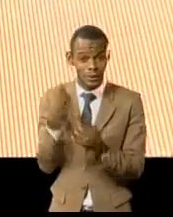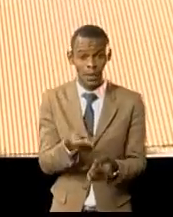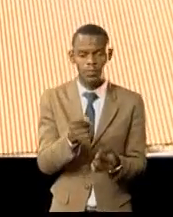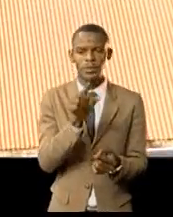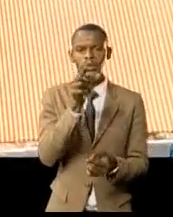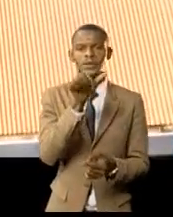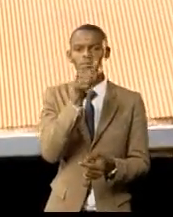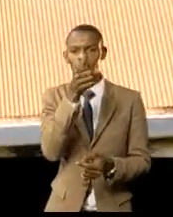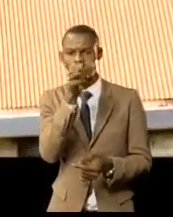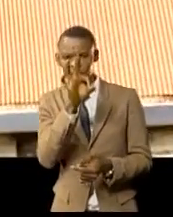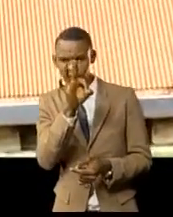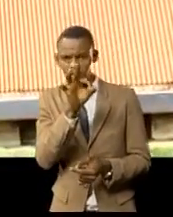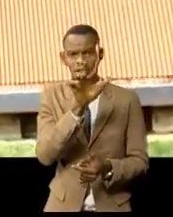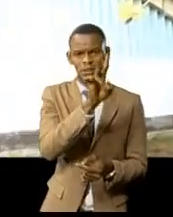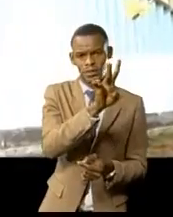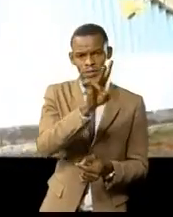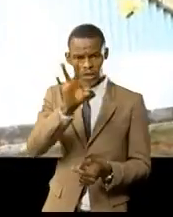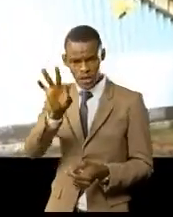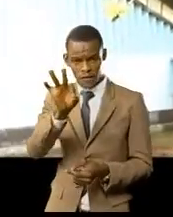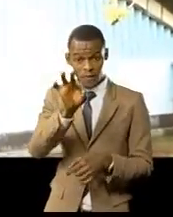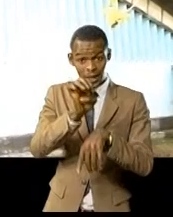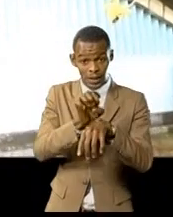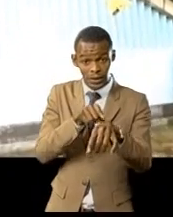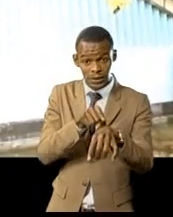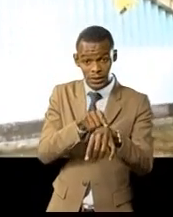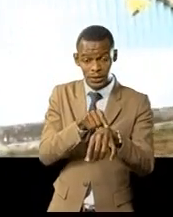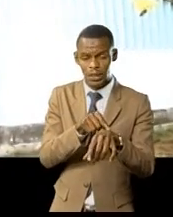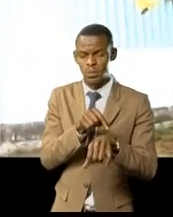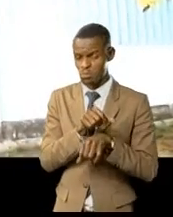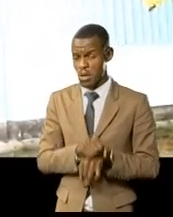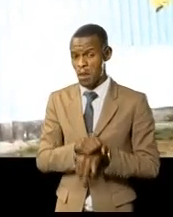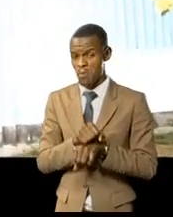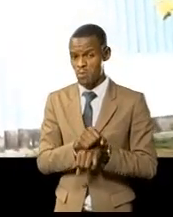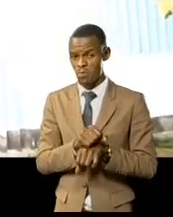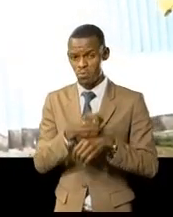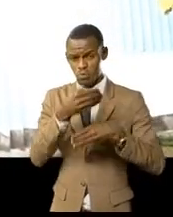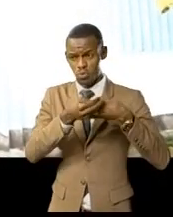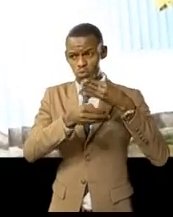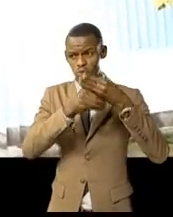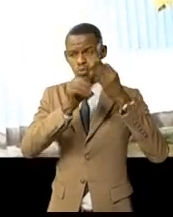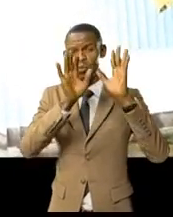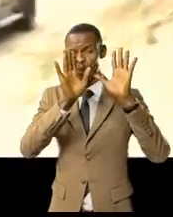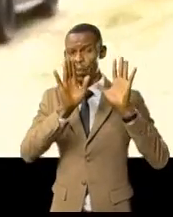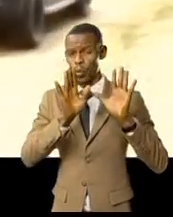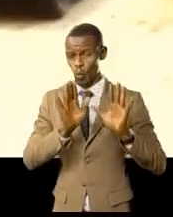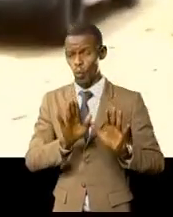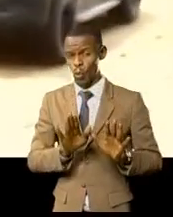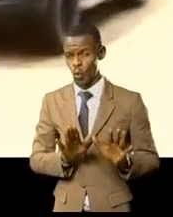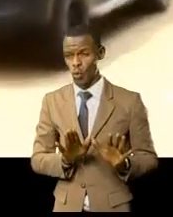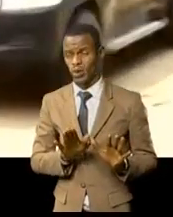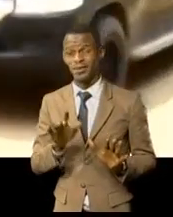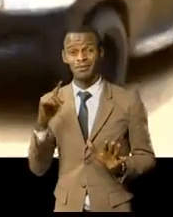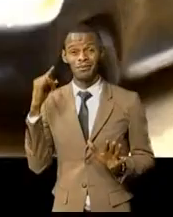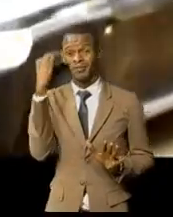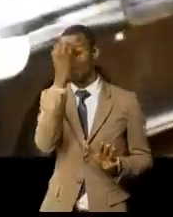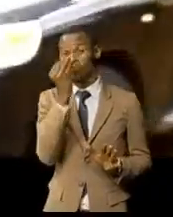1979. Une église dont la réputation de la beauté architecturale a traversé les limites de l'Afrique. Sur